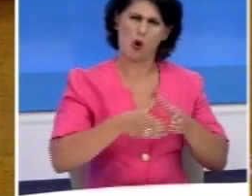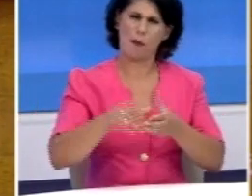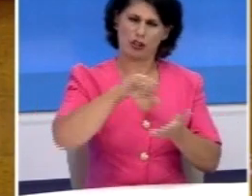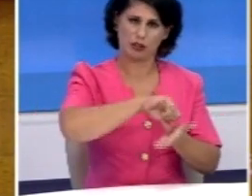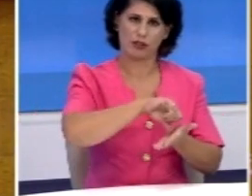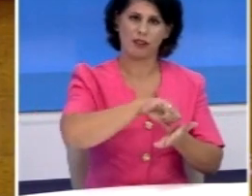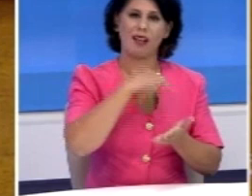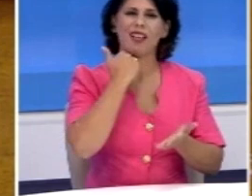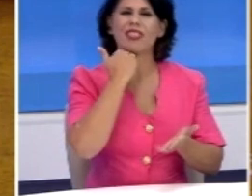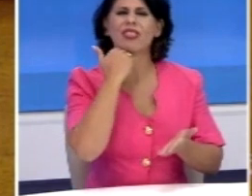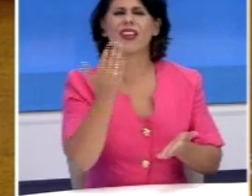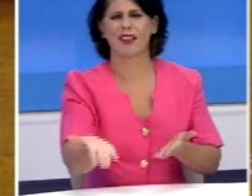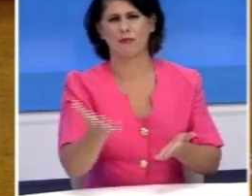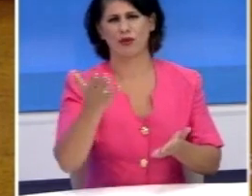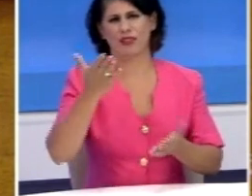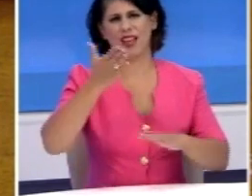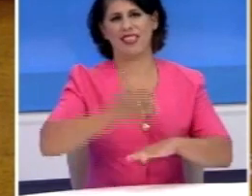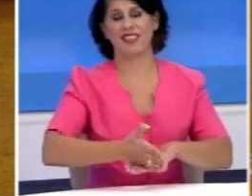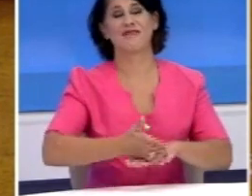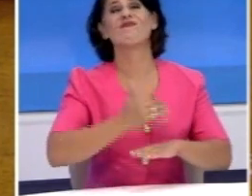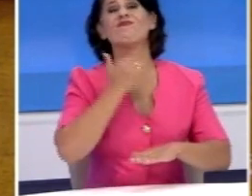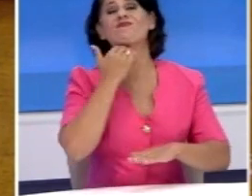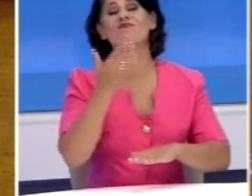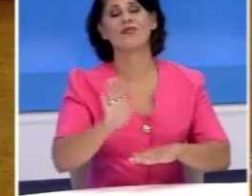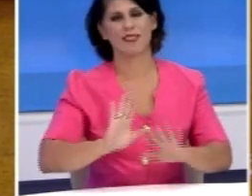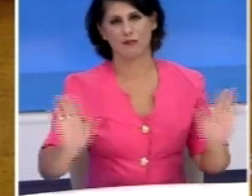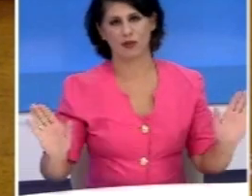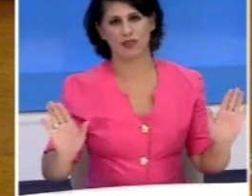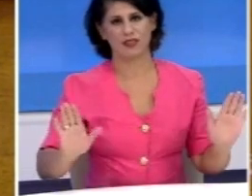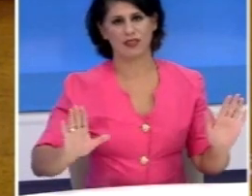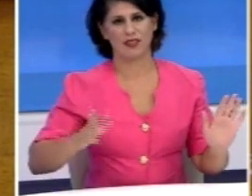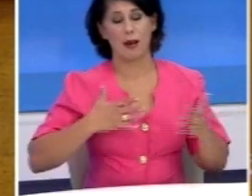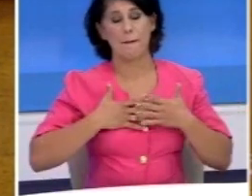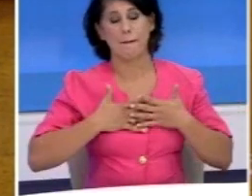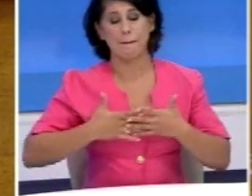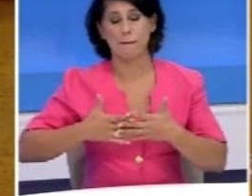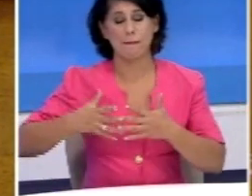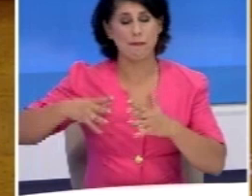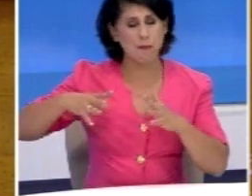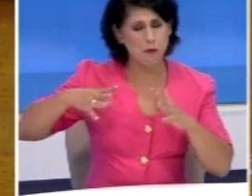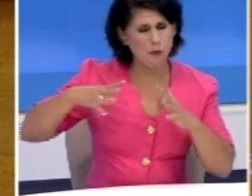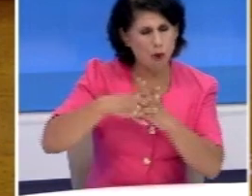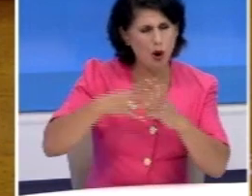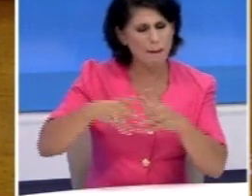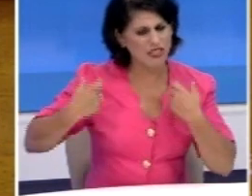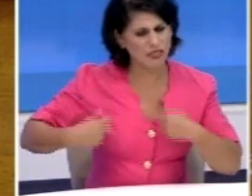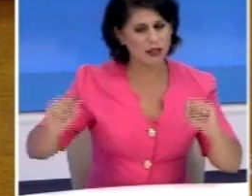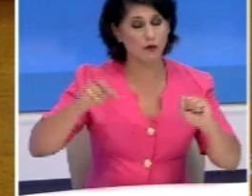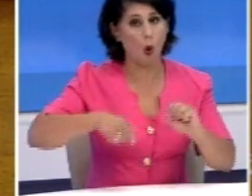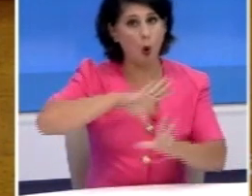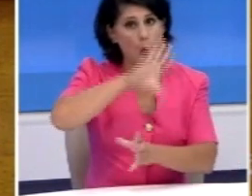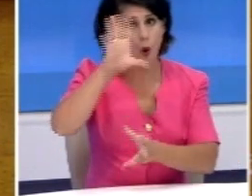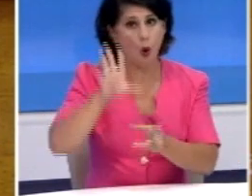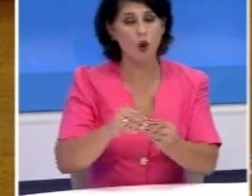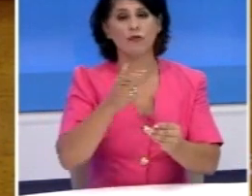κομμάτων δεν μπορείτε να τα εγγυηθείτε. Είστε φανατικοί πολέμοι όλων αυτών των